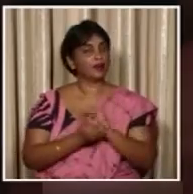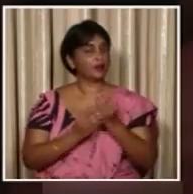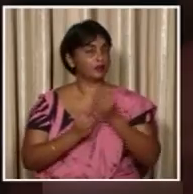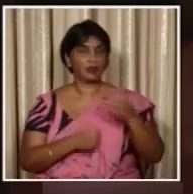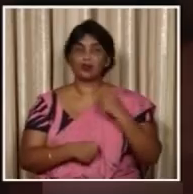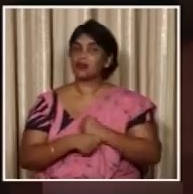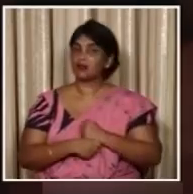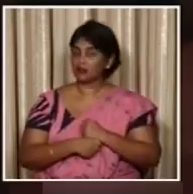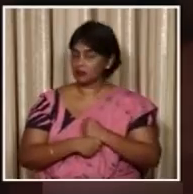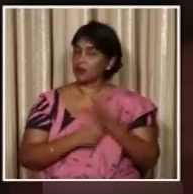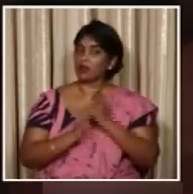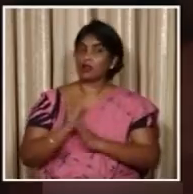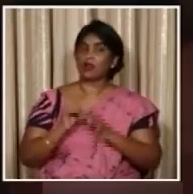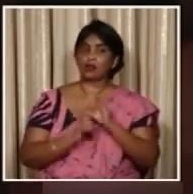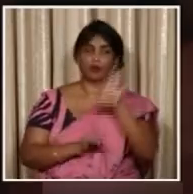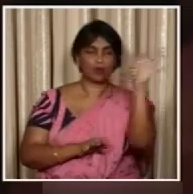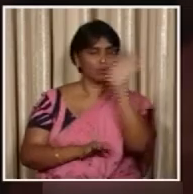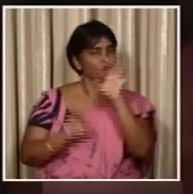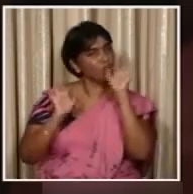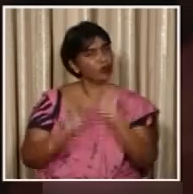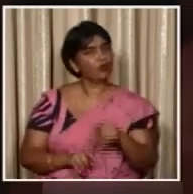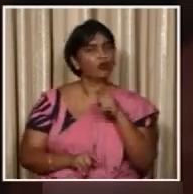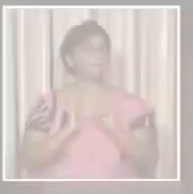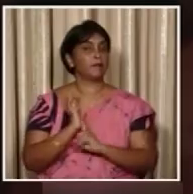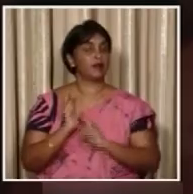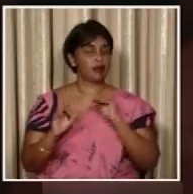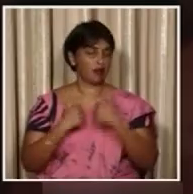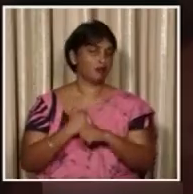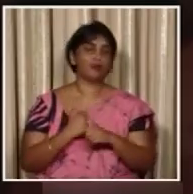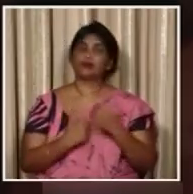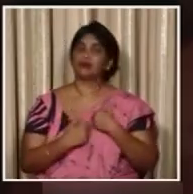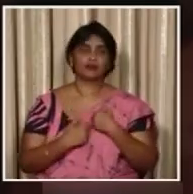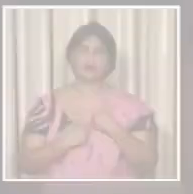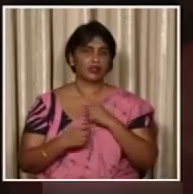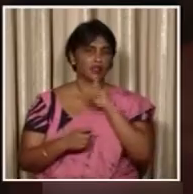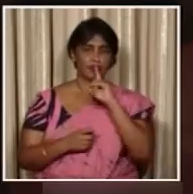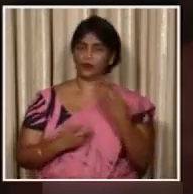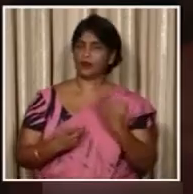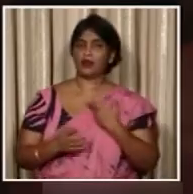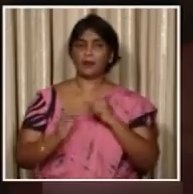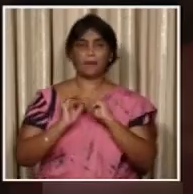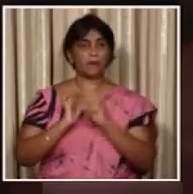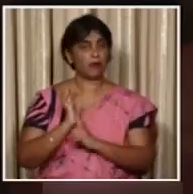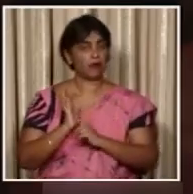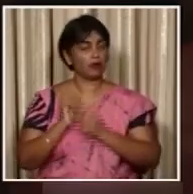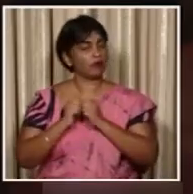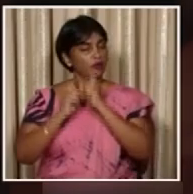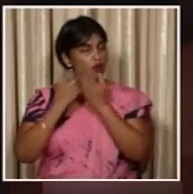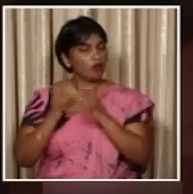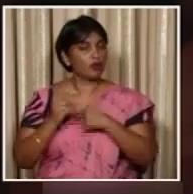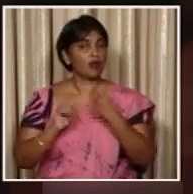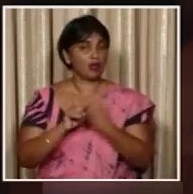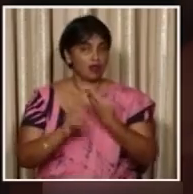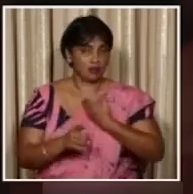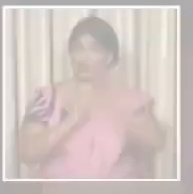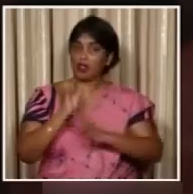දීලා රජය හෝ ඇමතිවරයා පත් නොකර ඉන්න ඔබතුමන්ලා තීන්දුව ගන්න පුළුවන්. මම කොහෙවත් මේකේ දාලා නැහැ මේ පනත ක්‍රියාත්මක වෙච්ච දවස් ඉඳලා කාන්චන